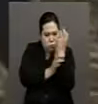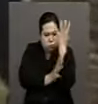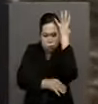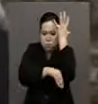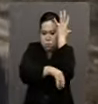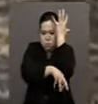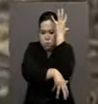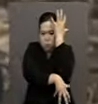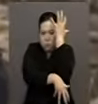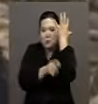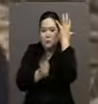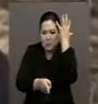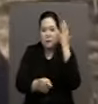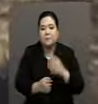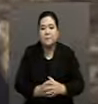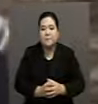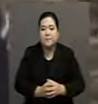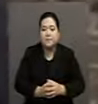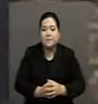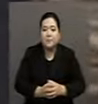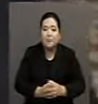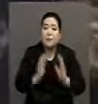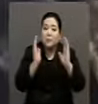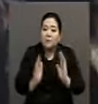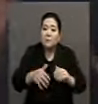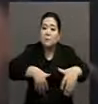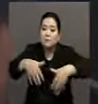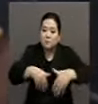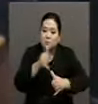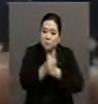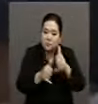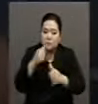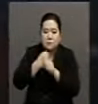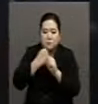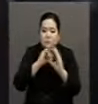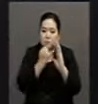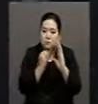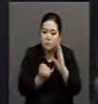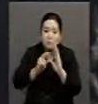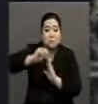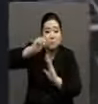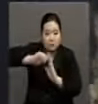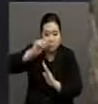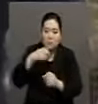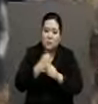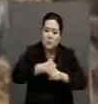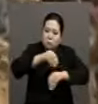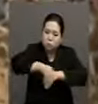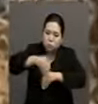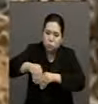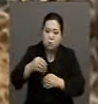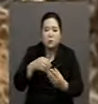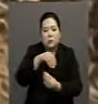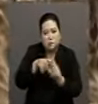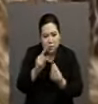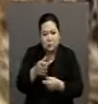ดยเฉพาะปัญหารกที่ทำกินบนพื้นที่ป่าสงวนซึ่งครอบคลุมเกือบทั้งจังหวัดกลายเป็นความลักลั่นในข้อกฎหมายที่มีอยู่กับสภ